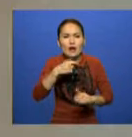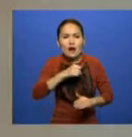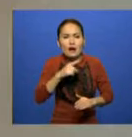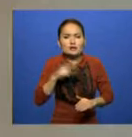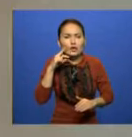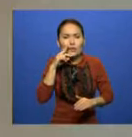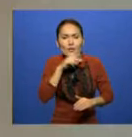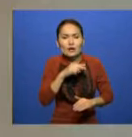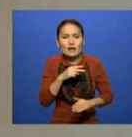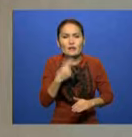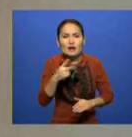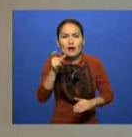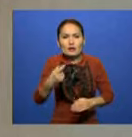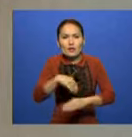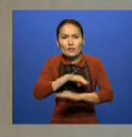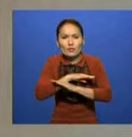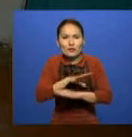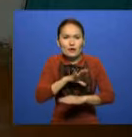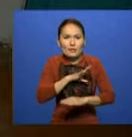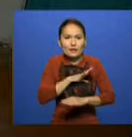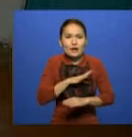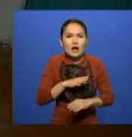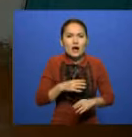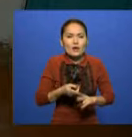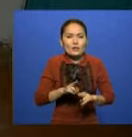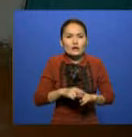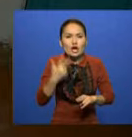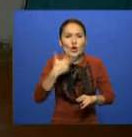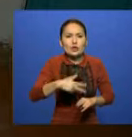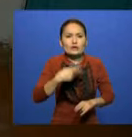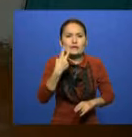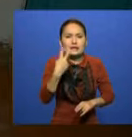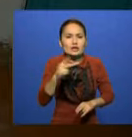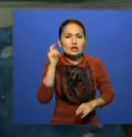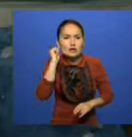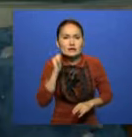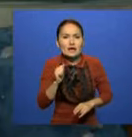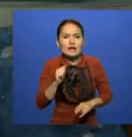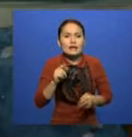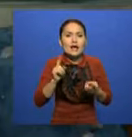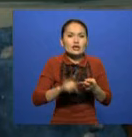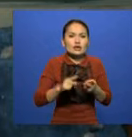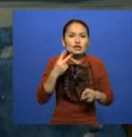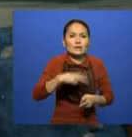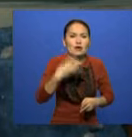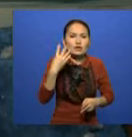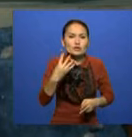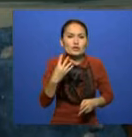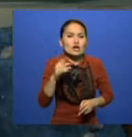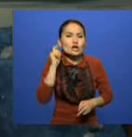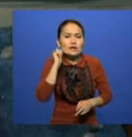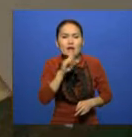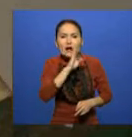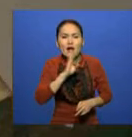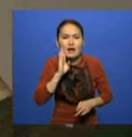де Шымкенттегі Жайлау мөлтек ауданында болған жағдай. Біреуінде 32 жастағы, екіншісінде 24 жастағы әйел адам газға уланып